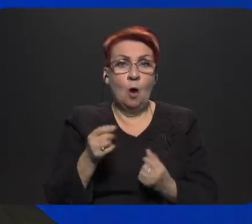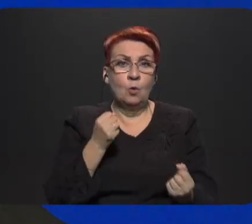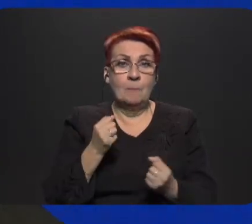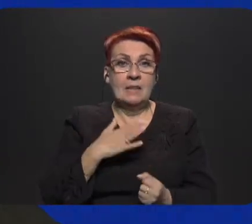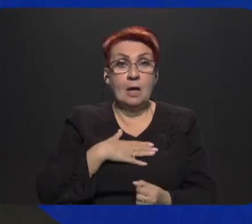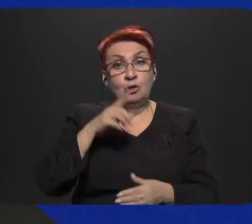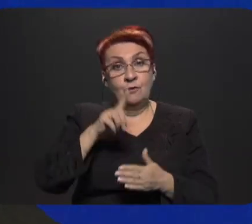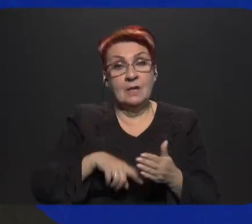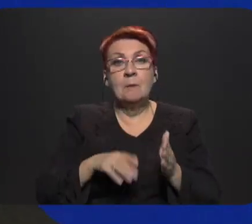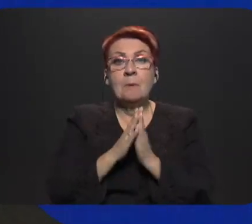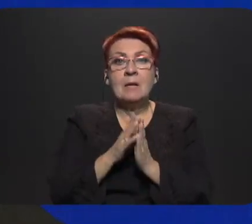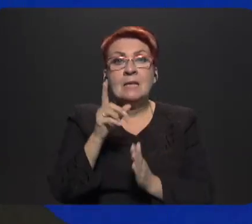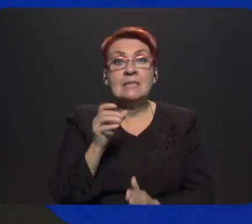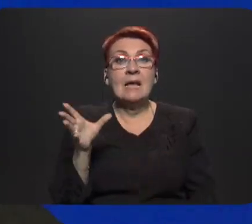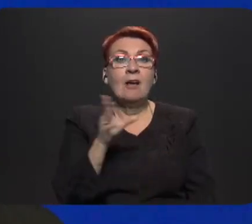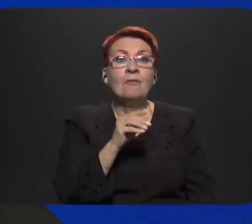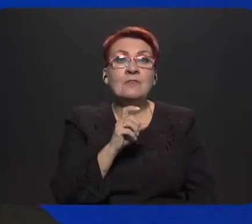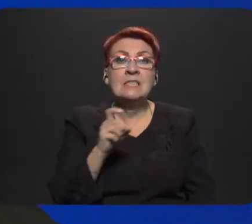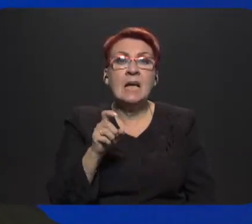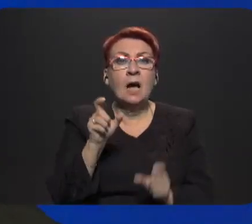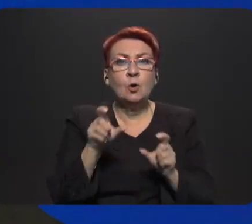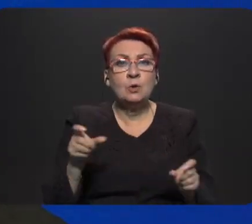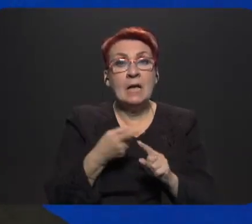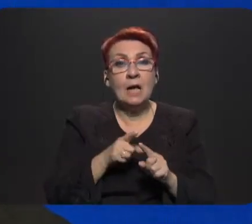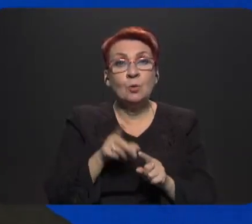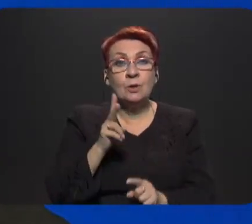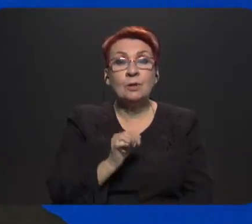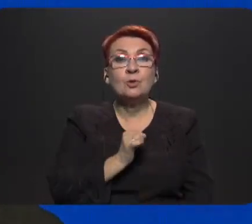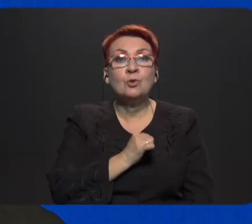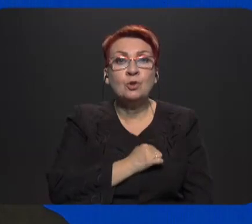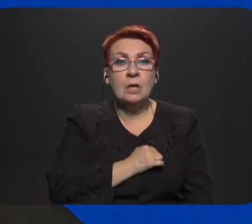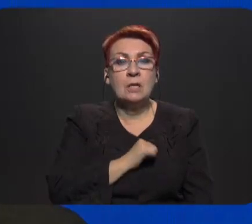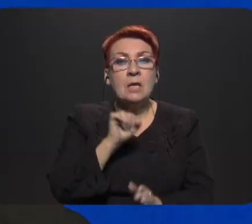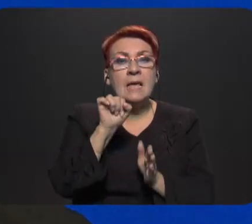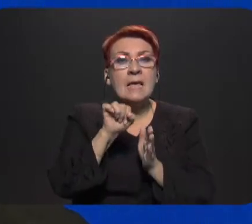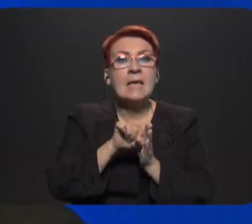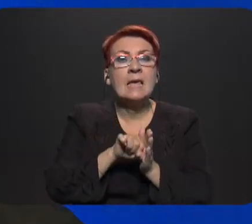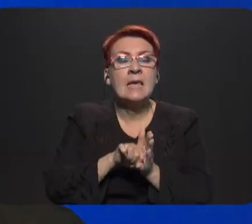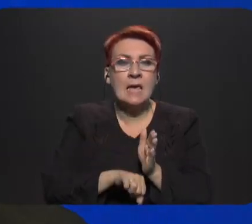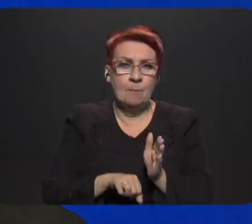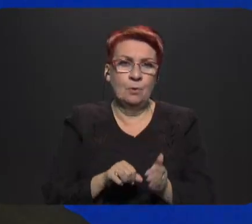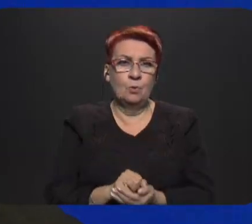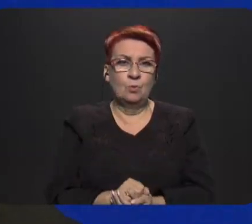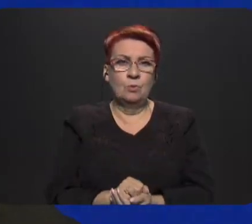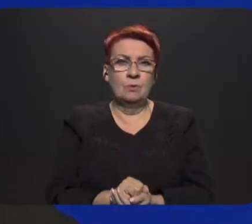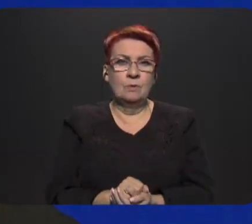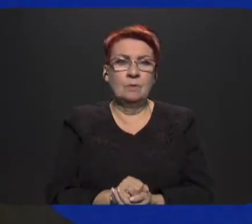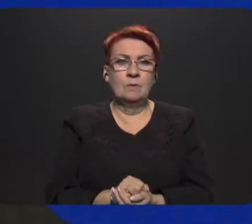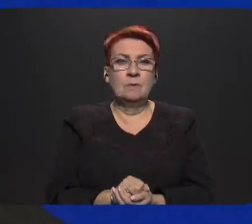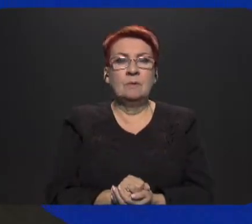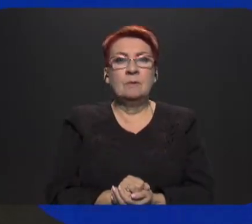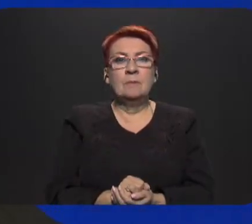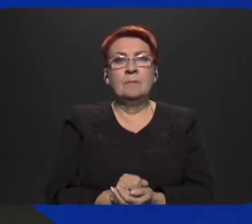веры. Помолиться за всех тех людей, которые, к сожалению, гибнут и действительно творят вот эти